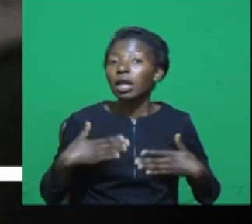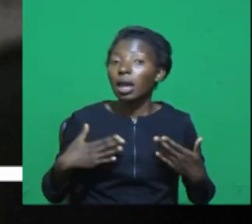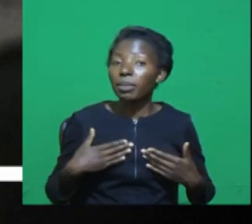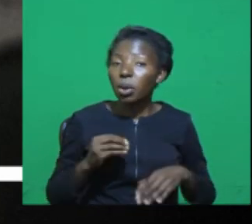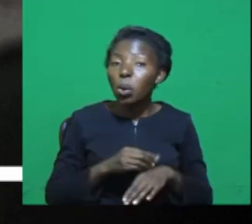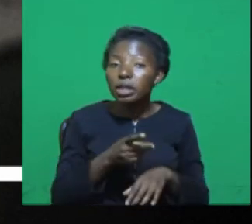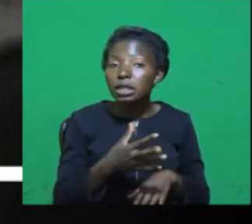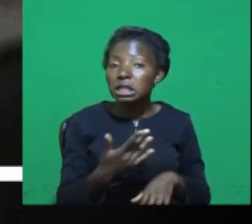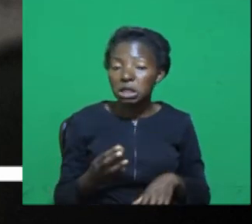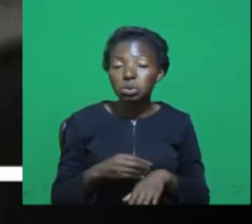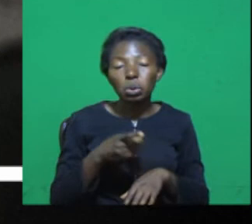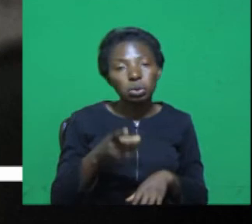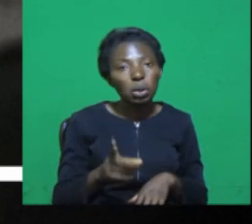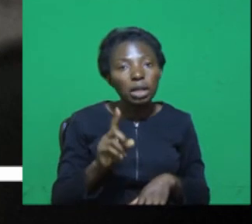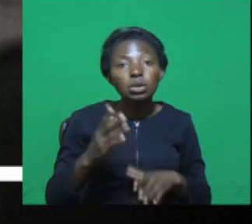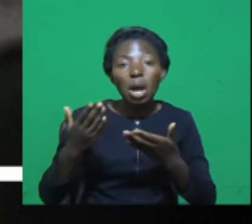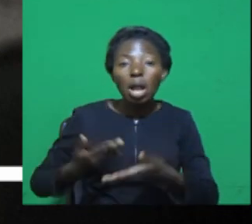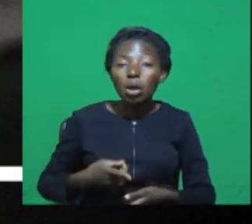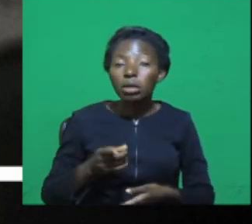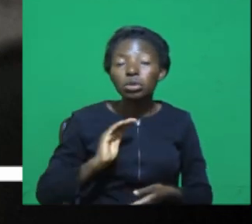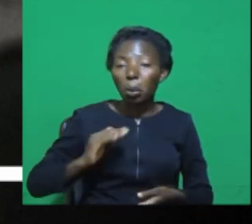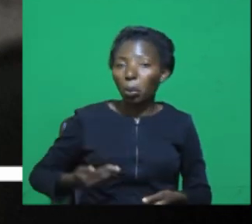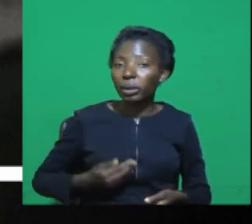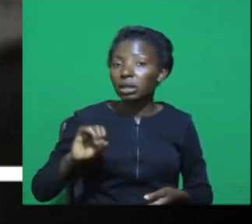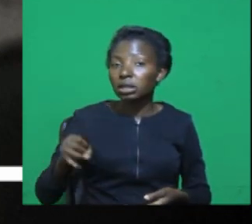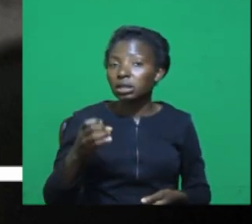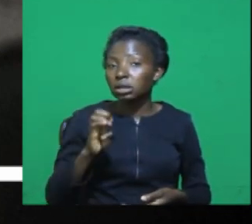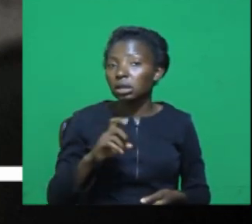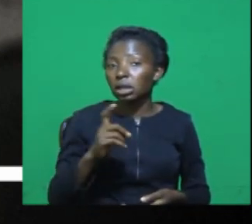kwauri, kuti unotendera uya mukadzi Jezebheri,